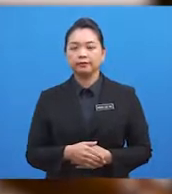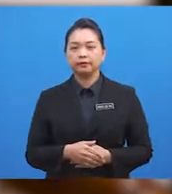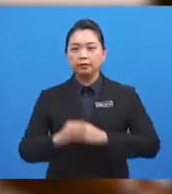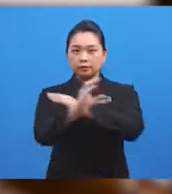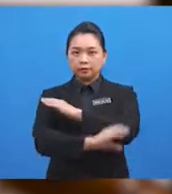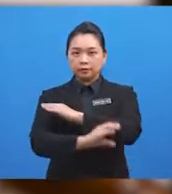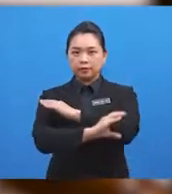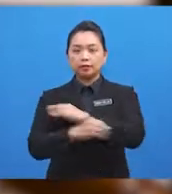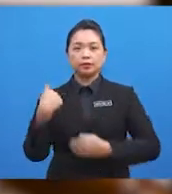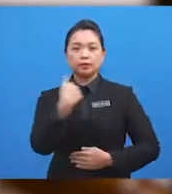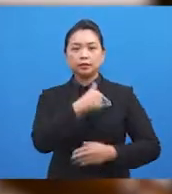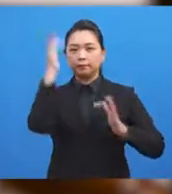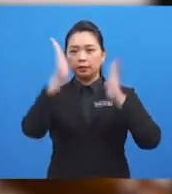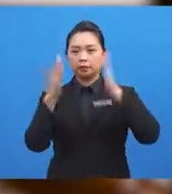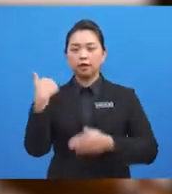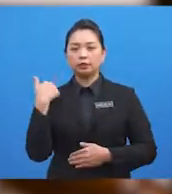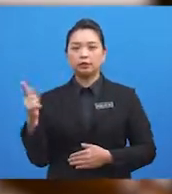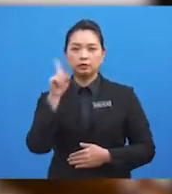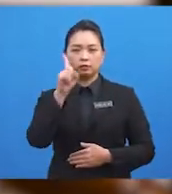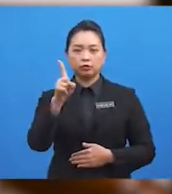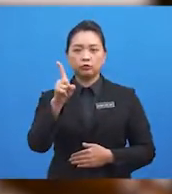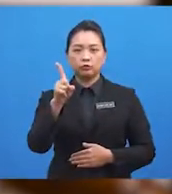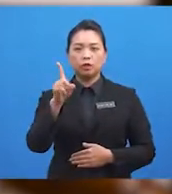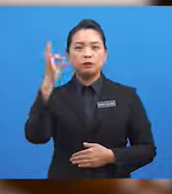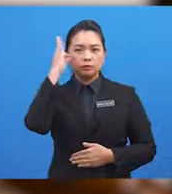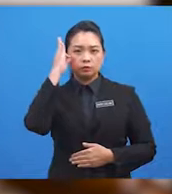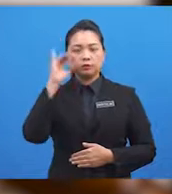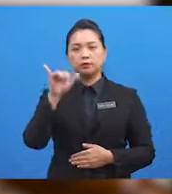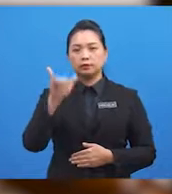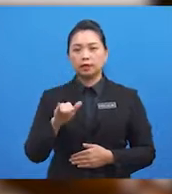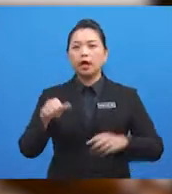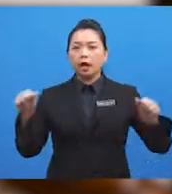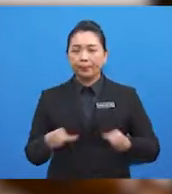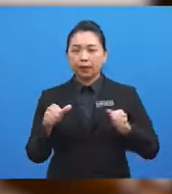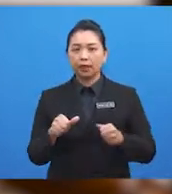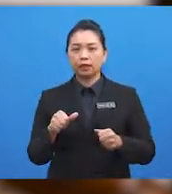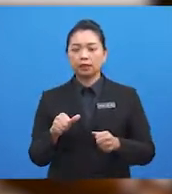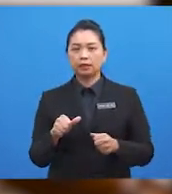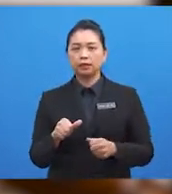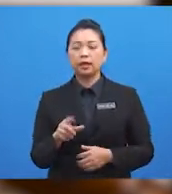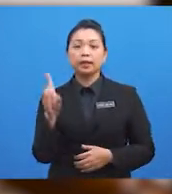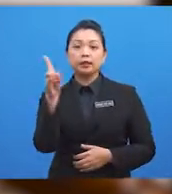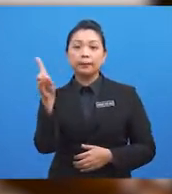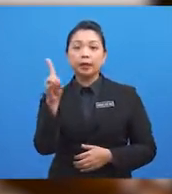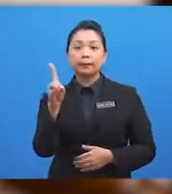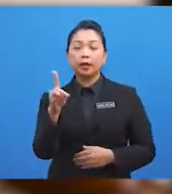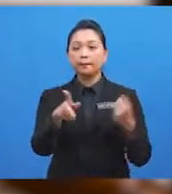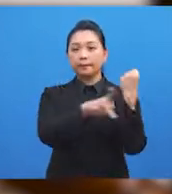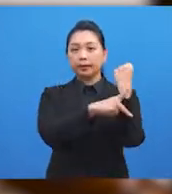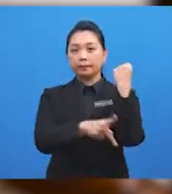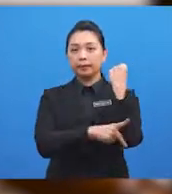Negara kita Malaysia adalah sebuah persekutuan yang mengamalkan demokrasi berparlimen serta